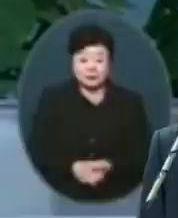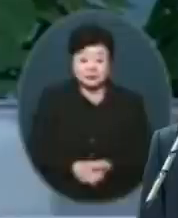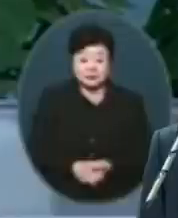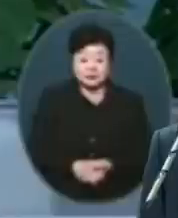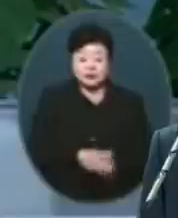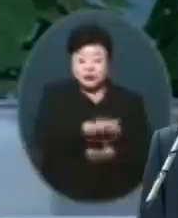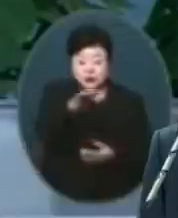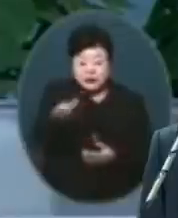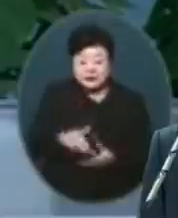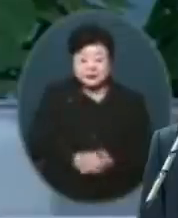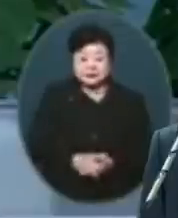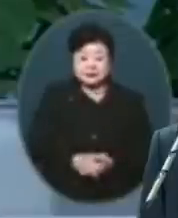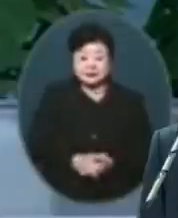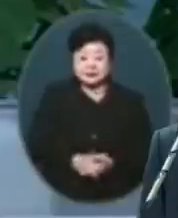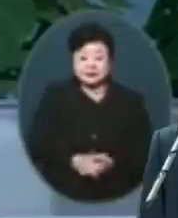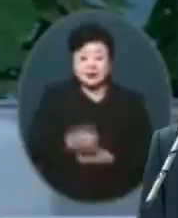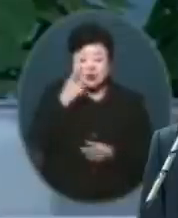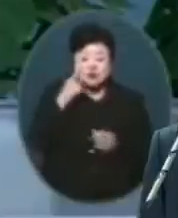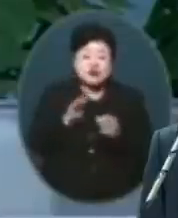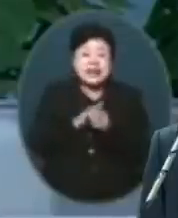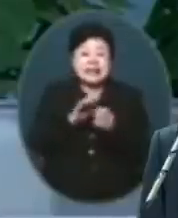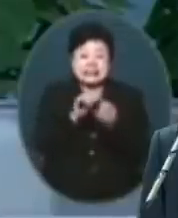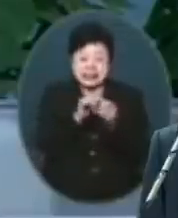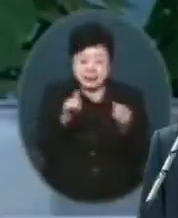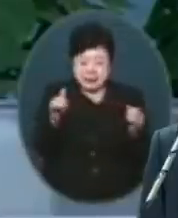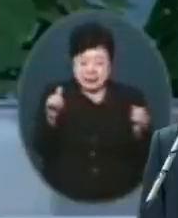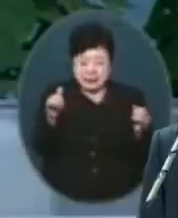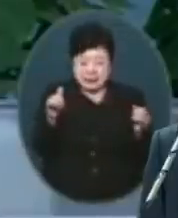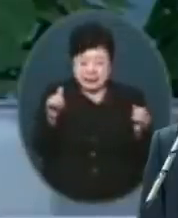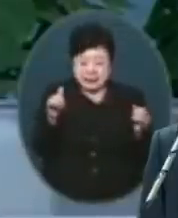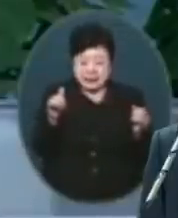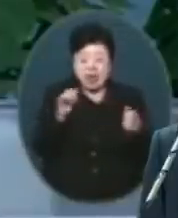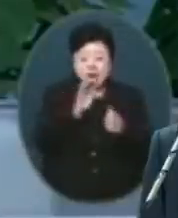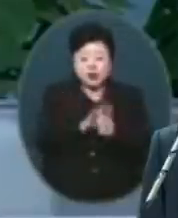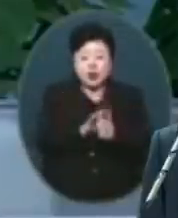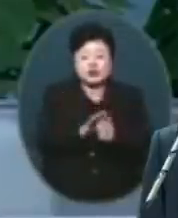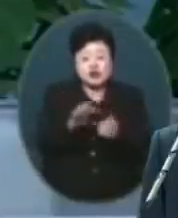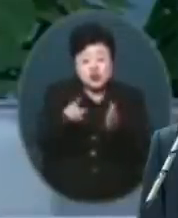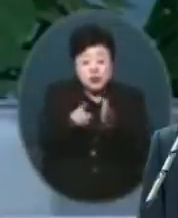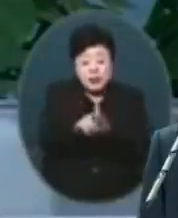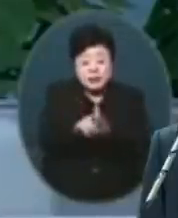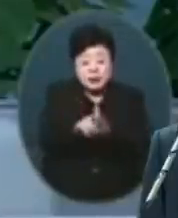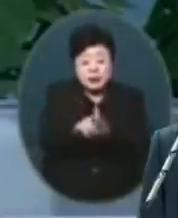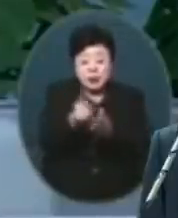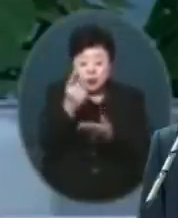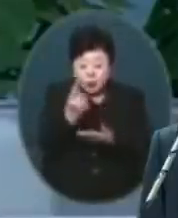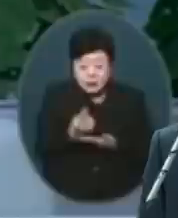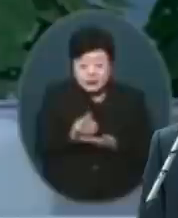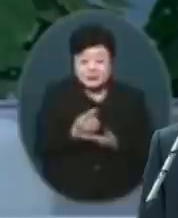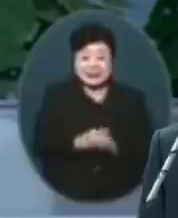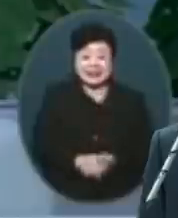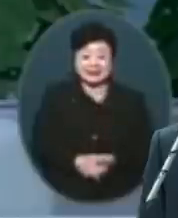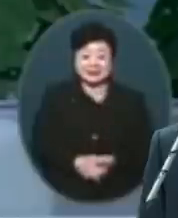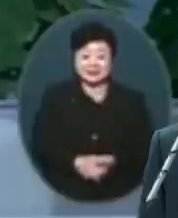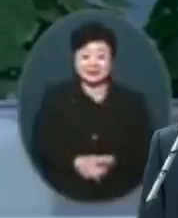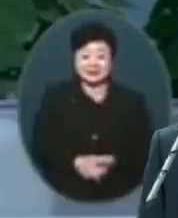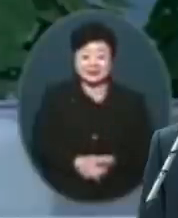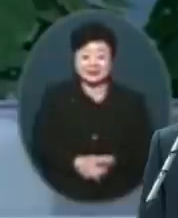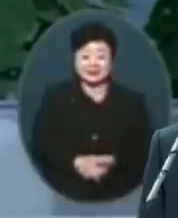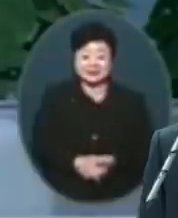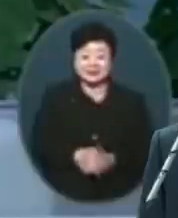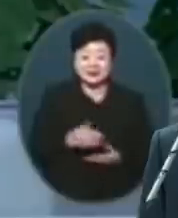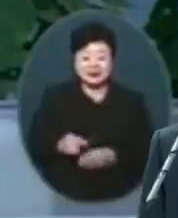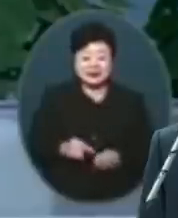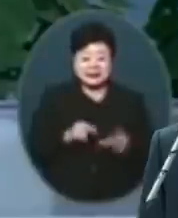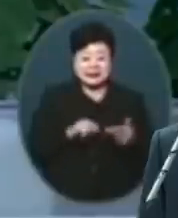우리 불쌍한 사람들을 도와주기 위해서 예비하고 계신 것입니다. 사도행전